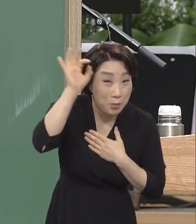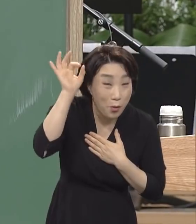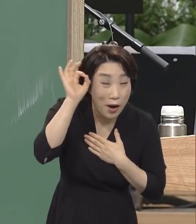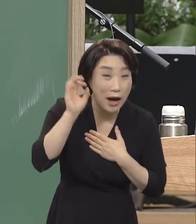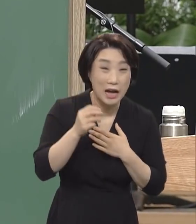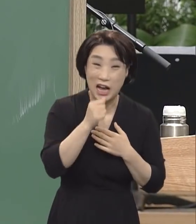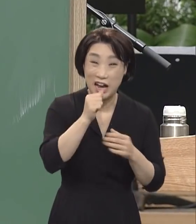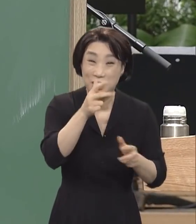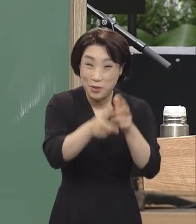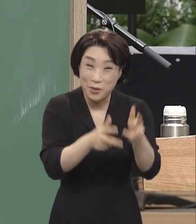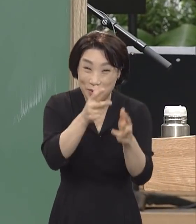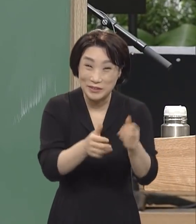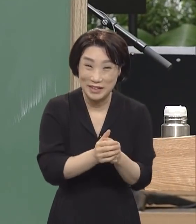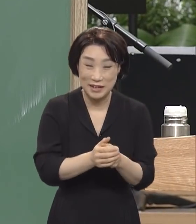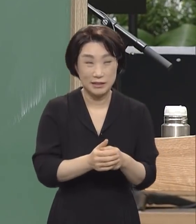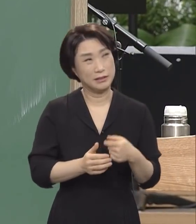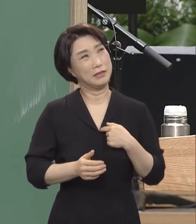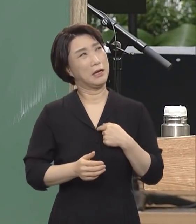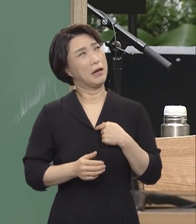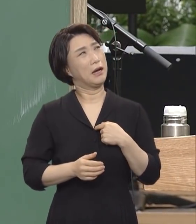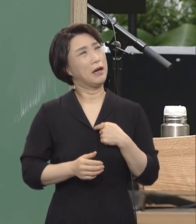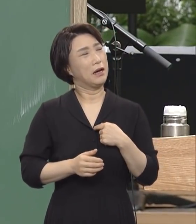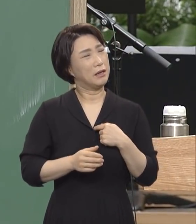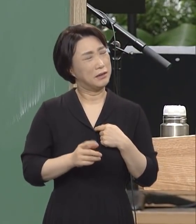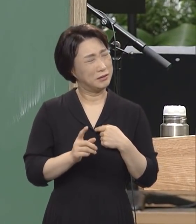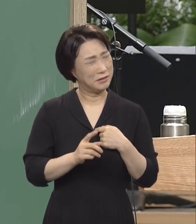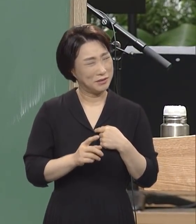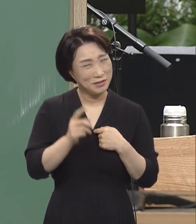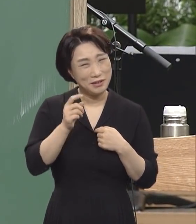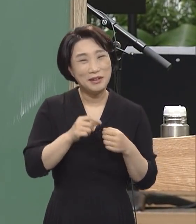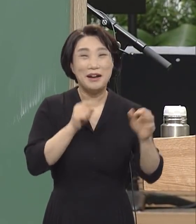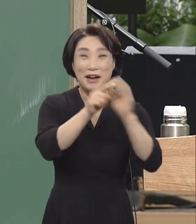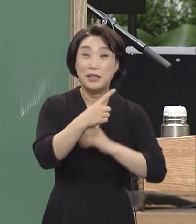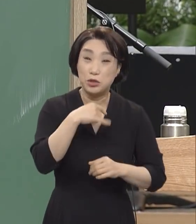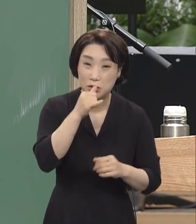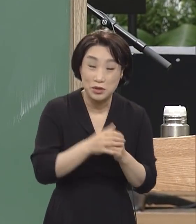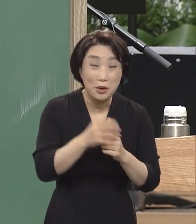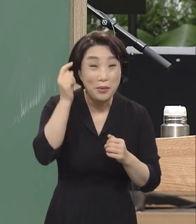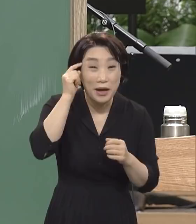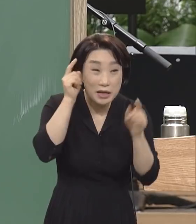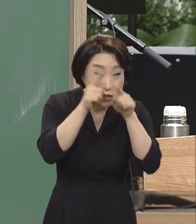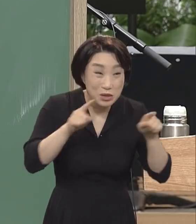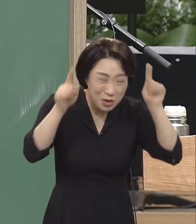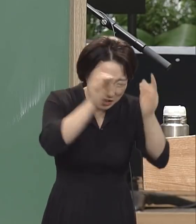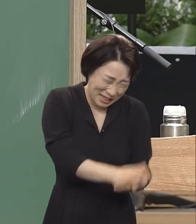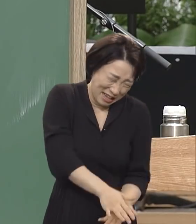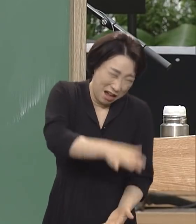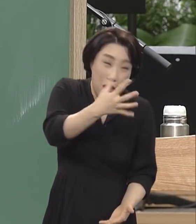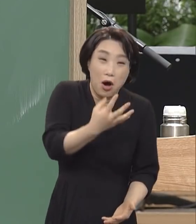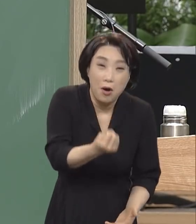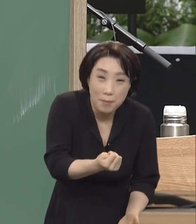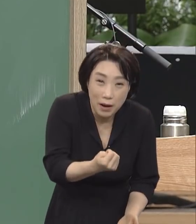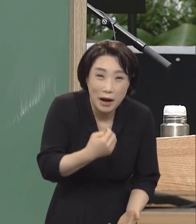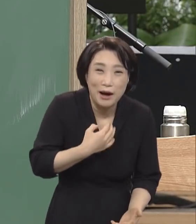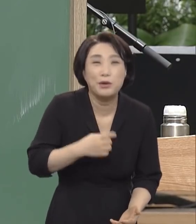이 지옥이 얼마나 뜨거운가 나도 지옥을 알거든요